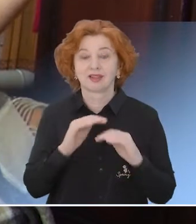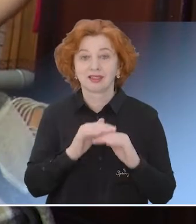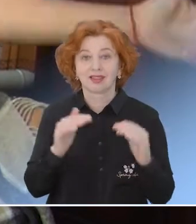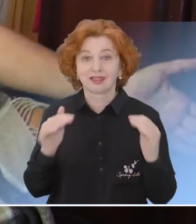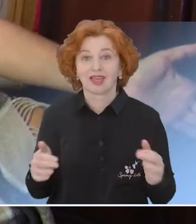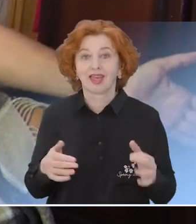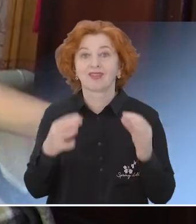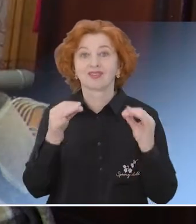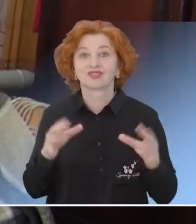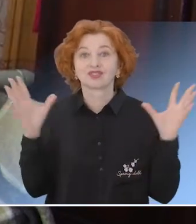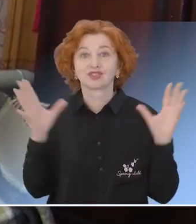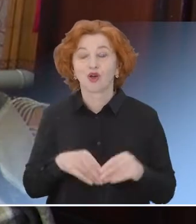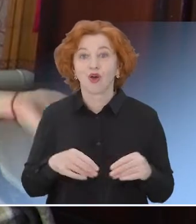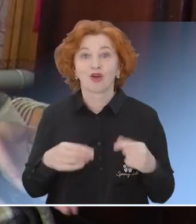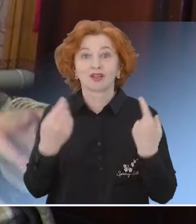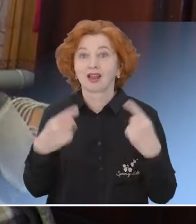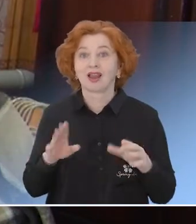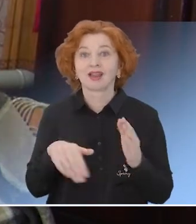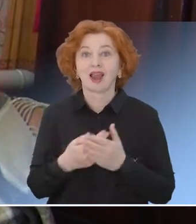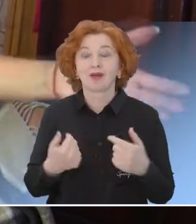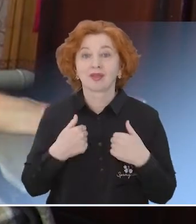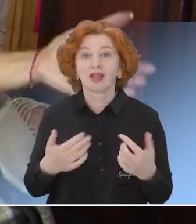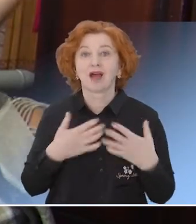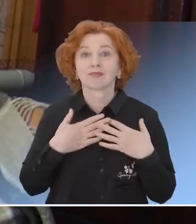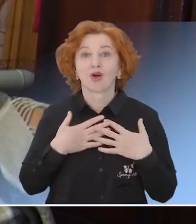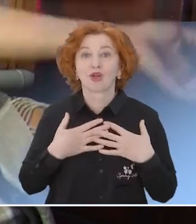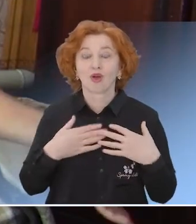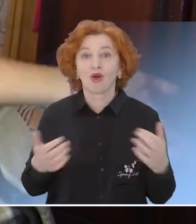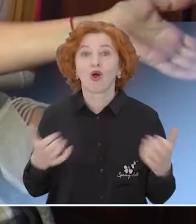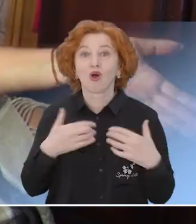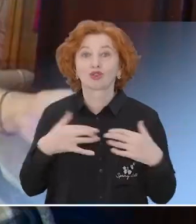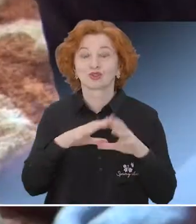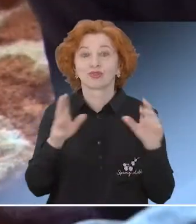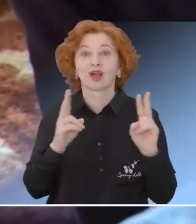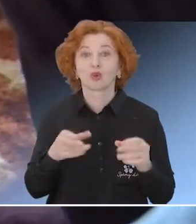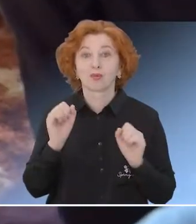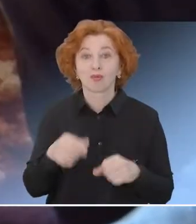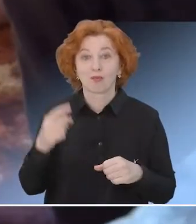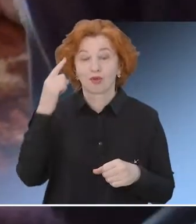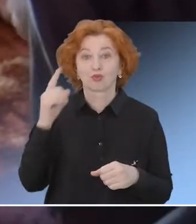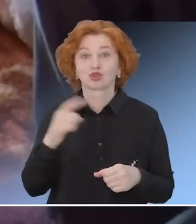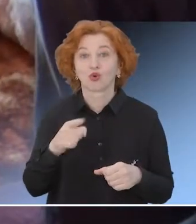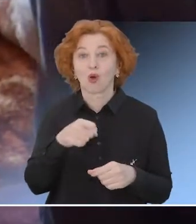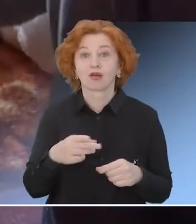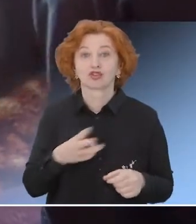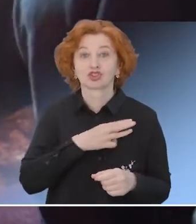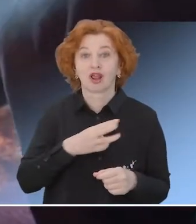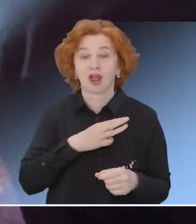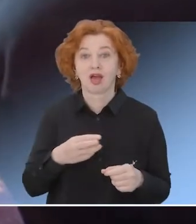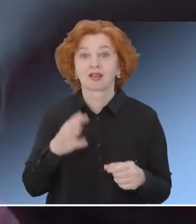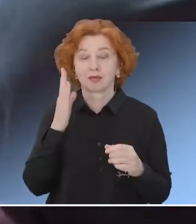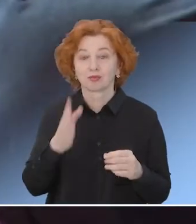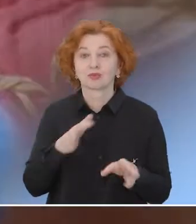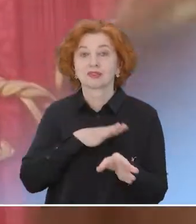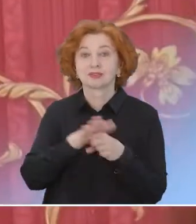вот куча детей, все, для меня это мое, я хочу этот шум-гам. Кто бы мог подумать, что заветному желанию